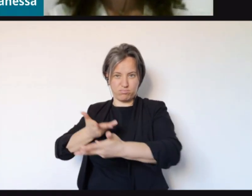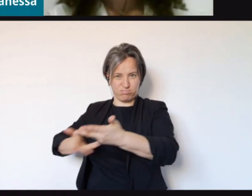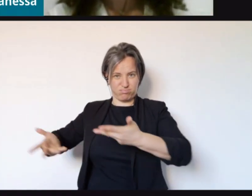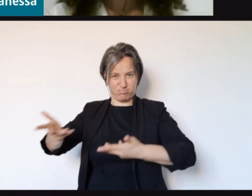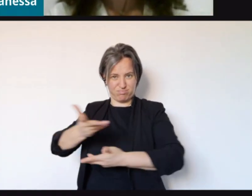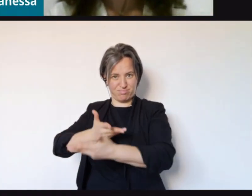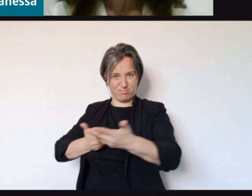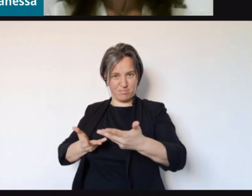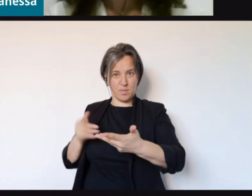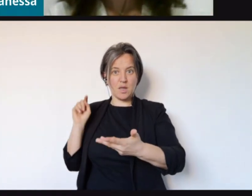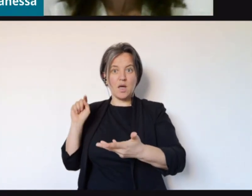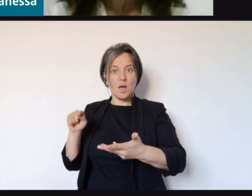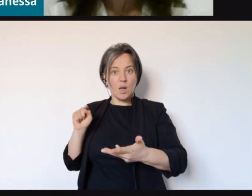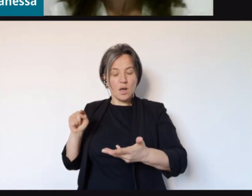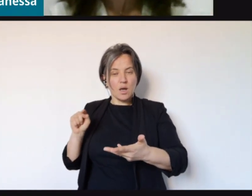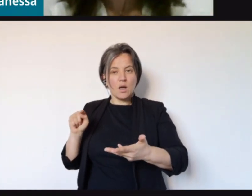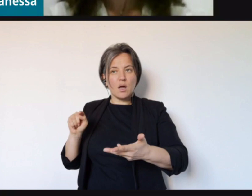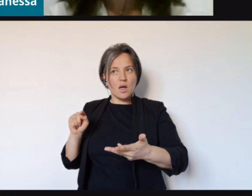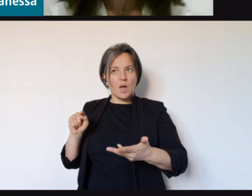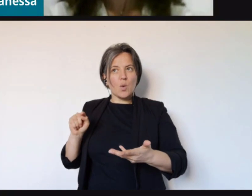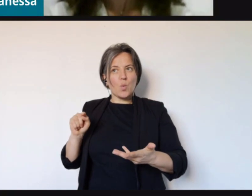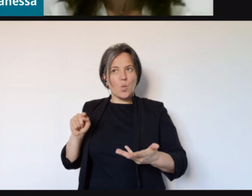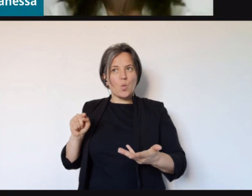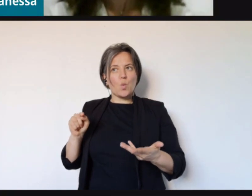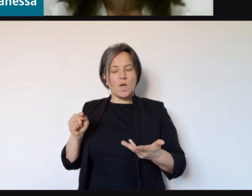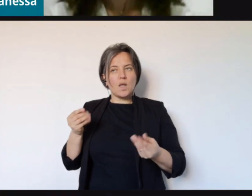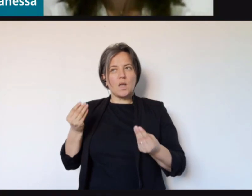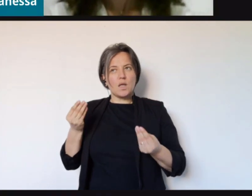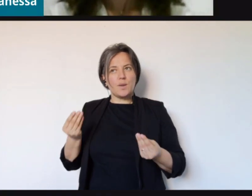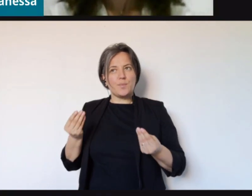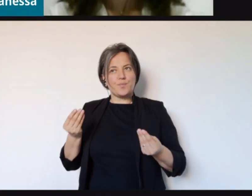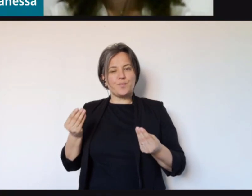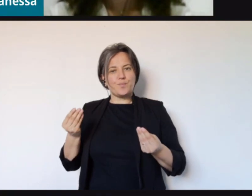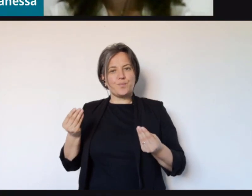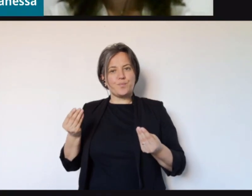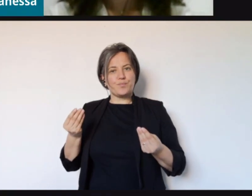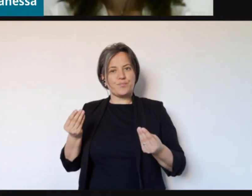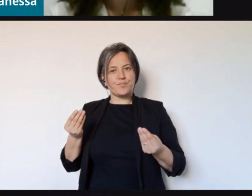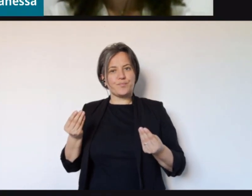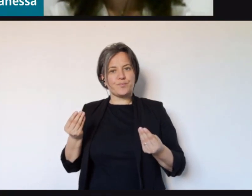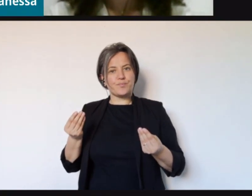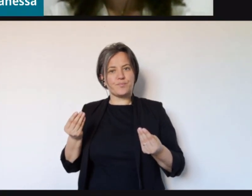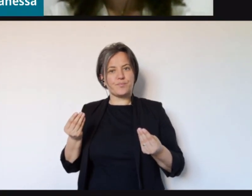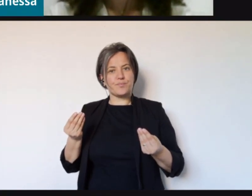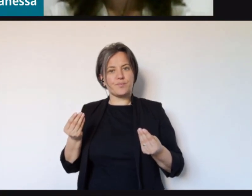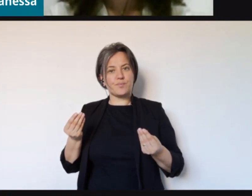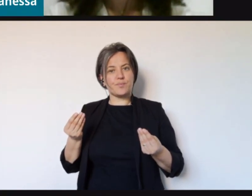Quindi è un delitto il fatto